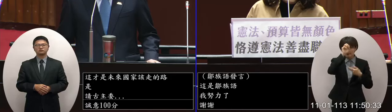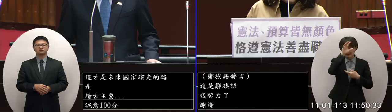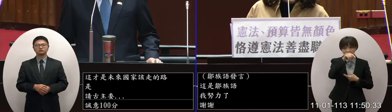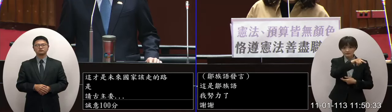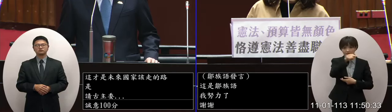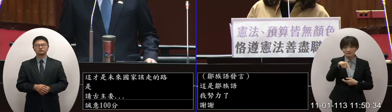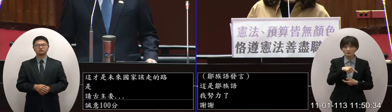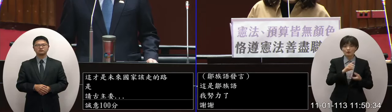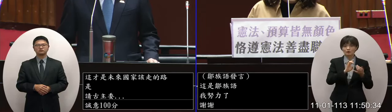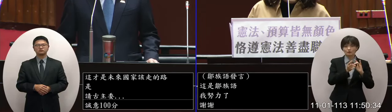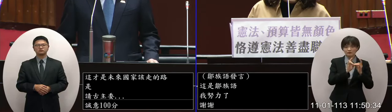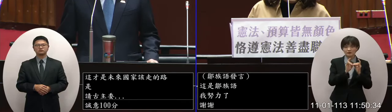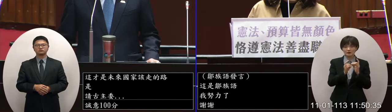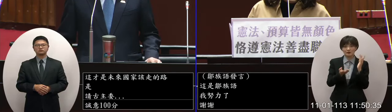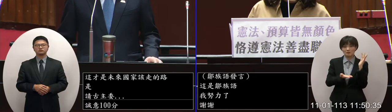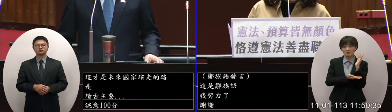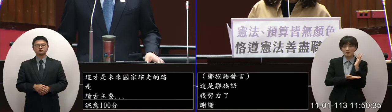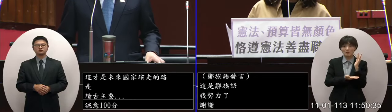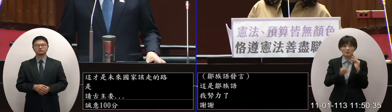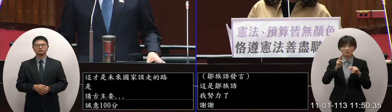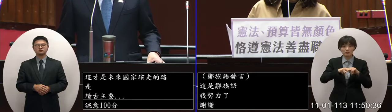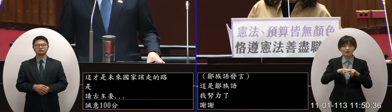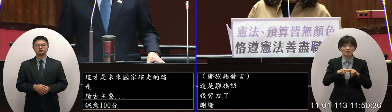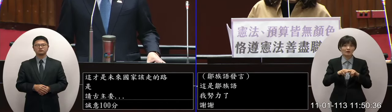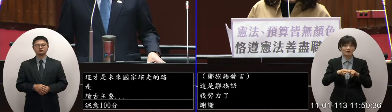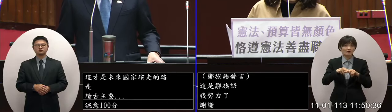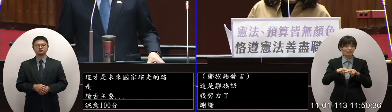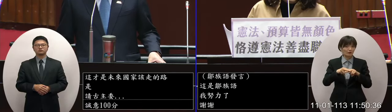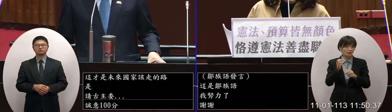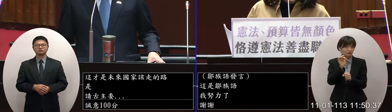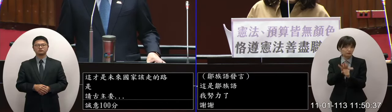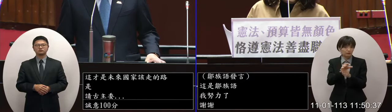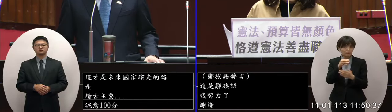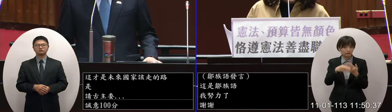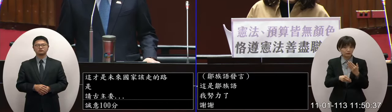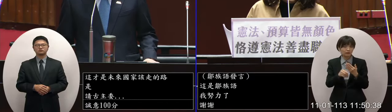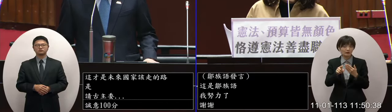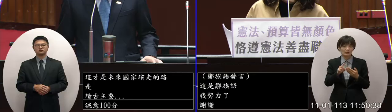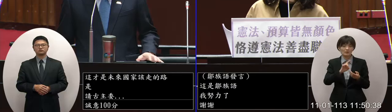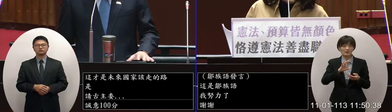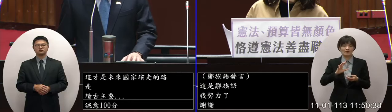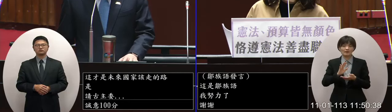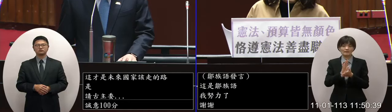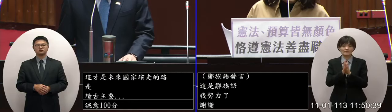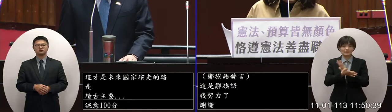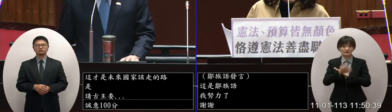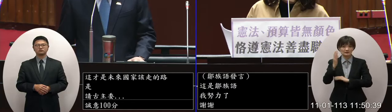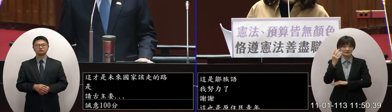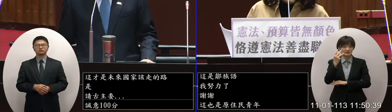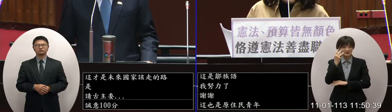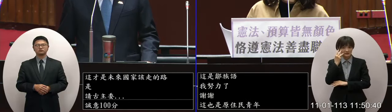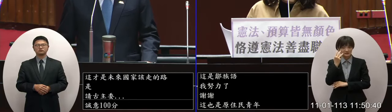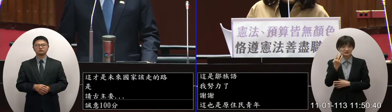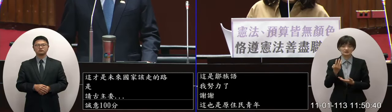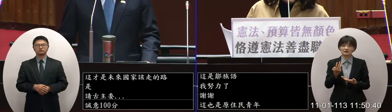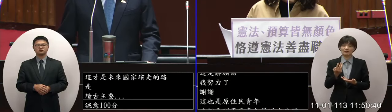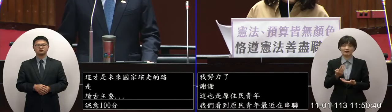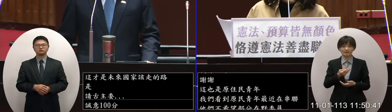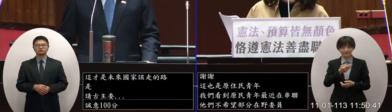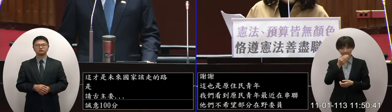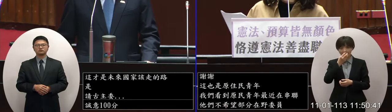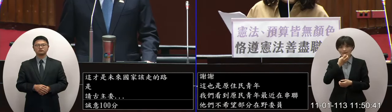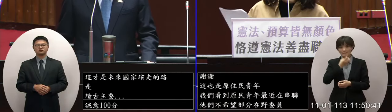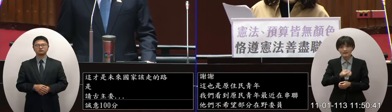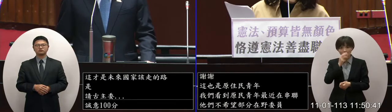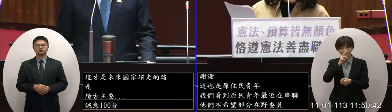的预算来作为政治的牺牲品。原民的年轻朋友也